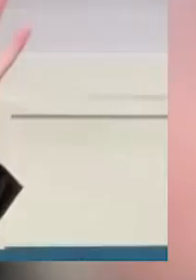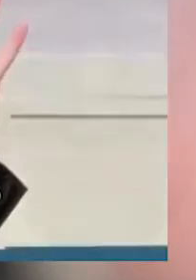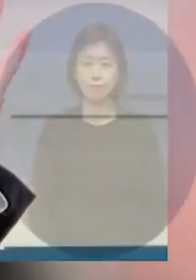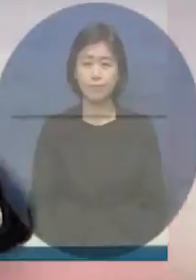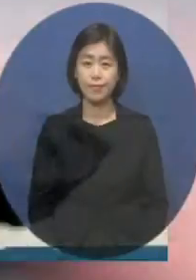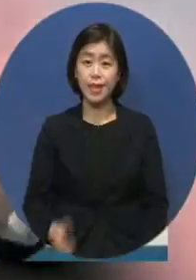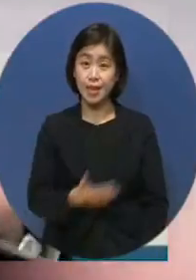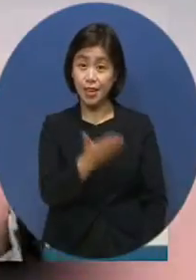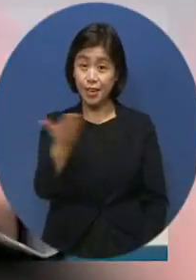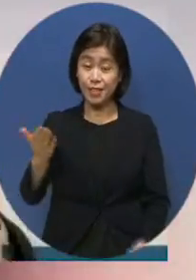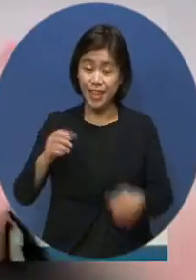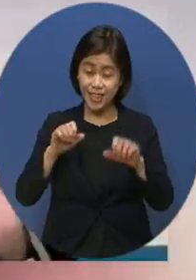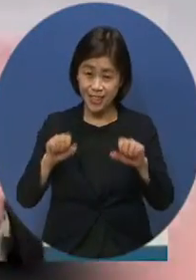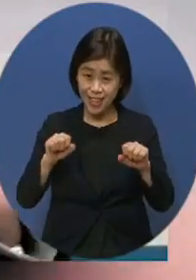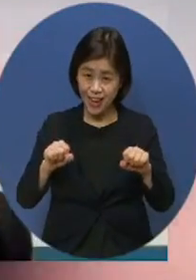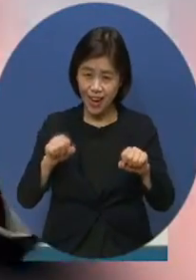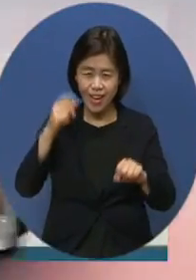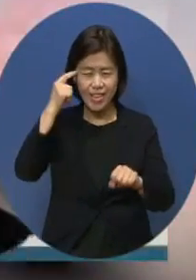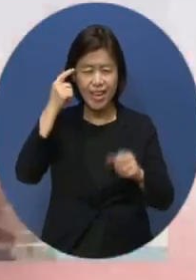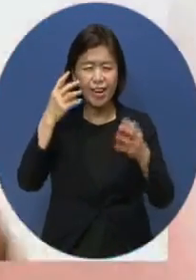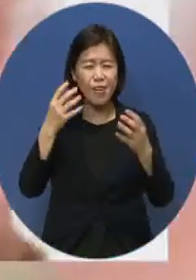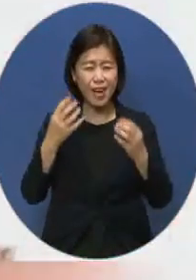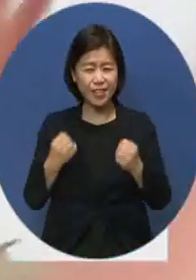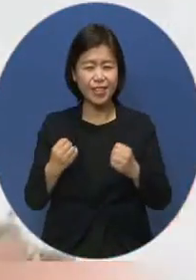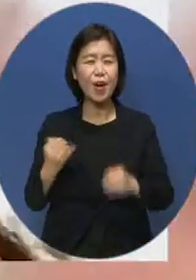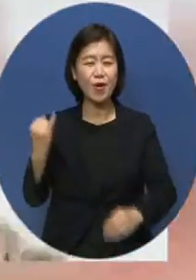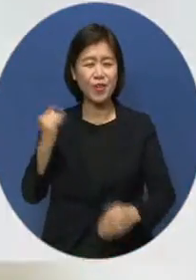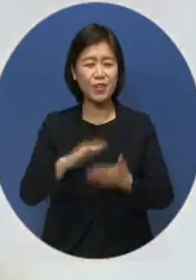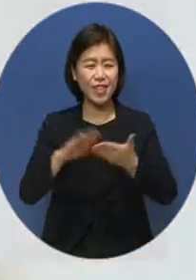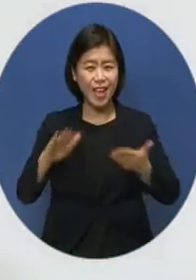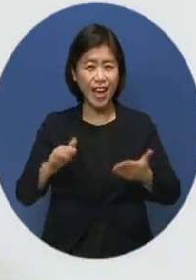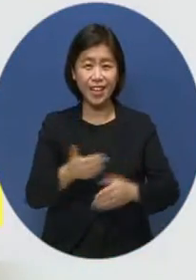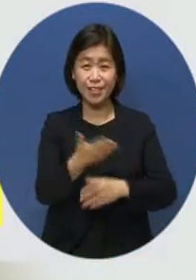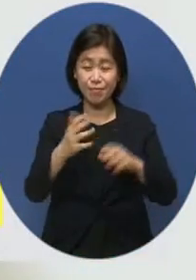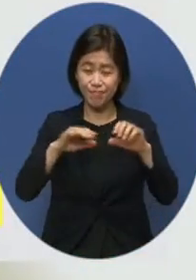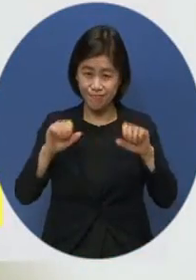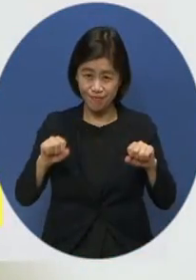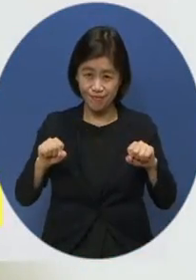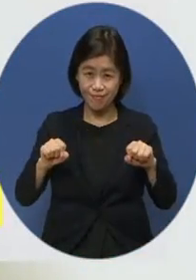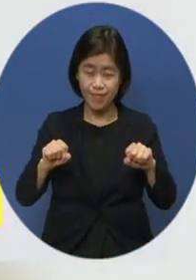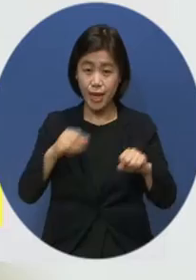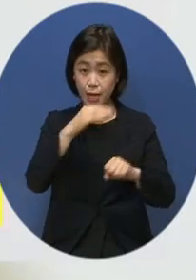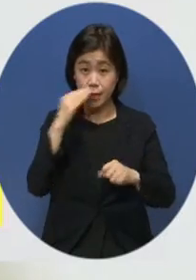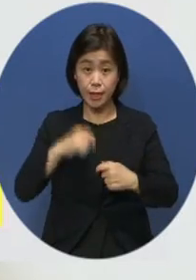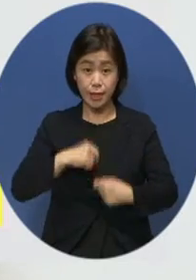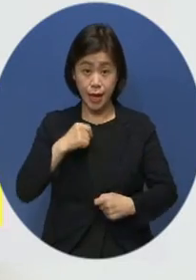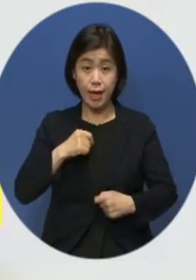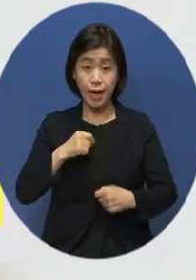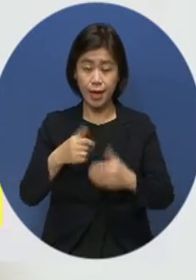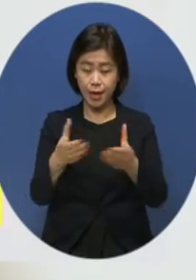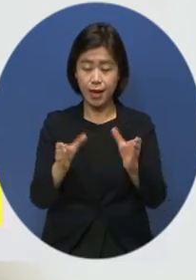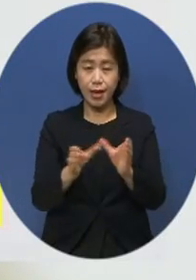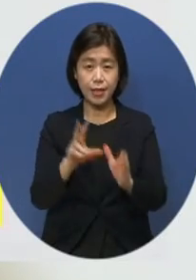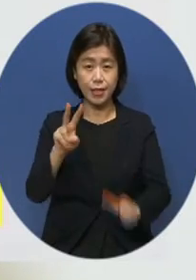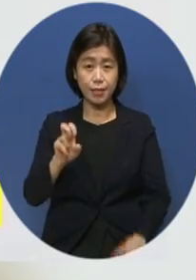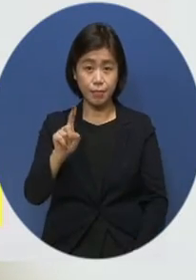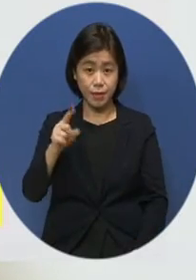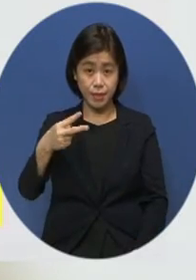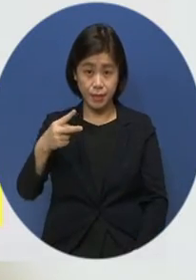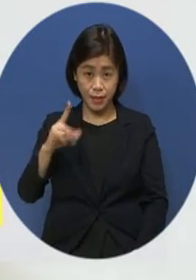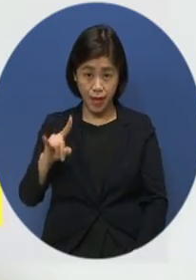여러분 안녕하세요. 생각만 조지안입니다. 여러분 안녕하세요. 정의당 21대 국회의원